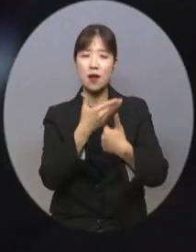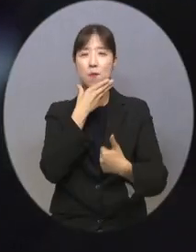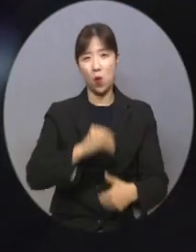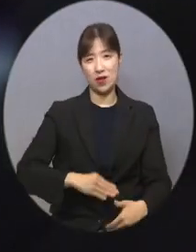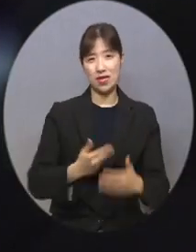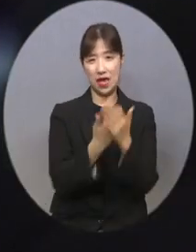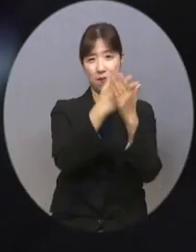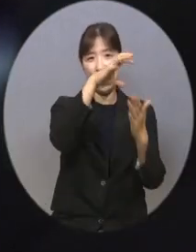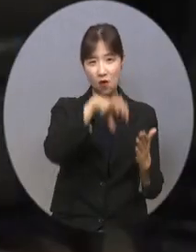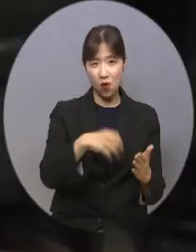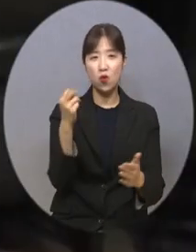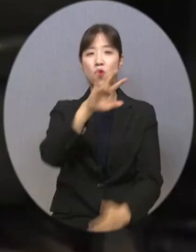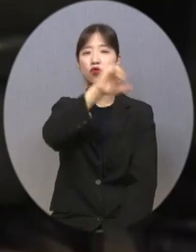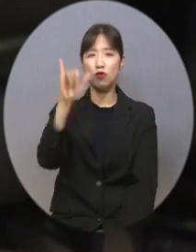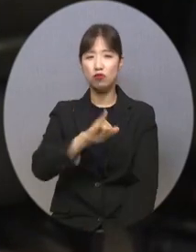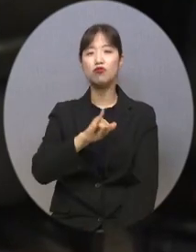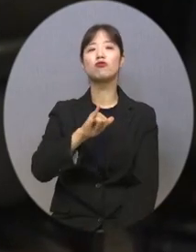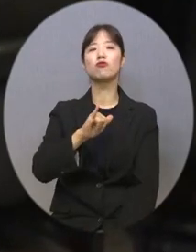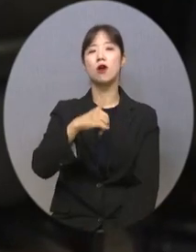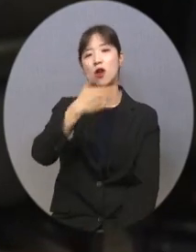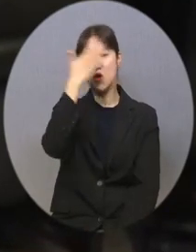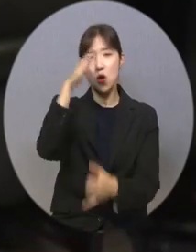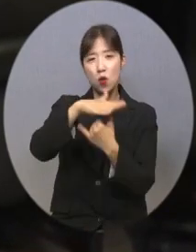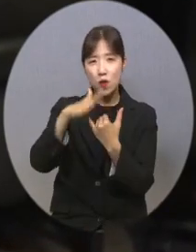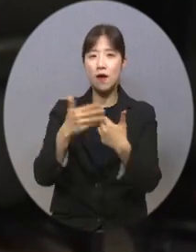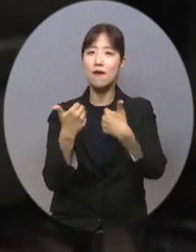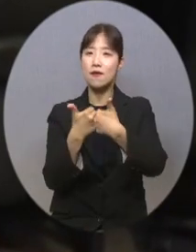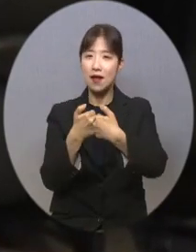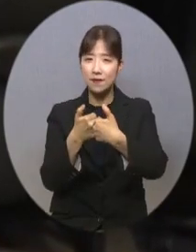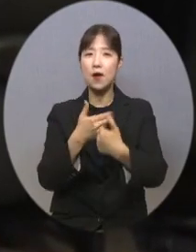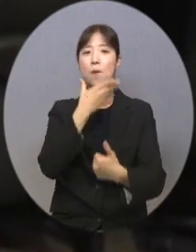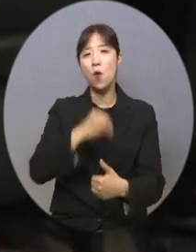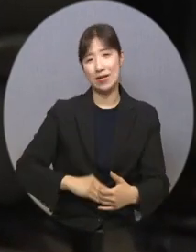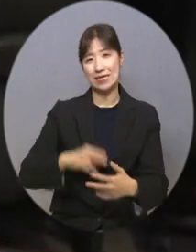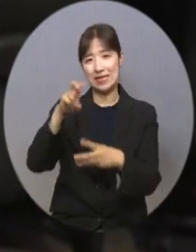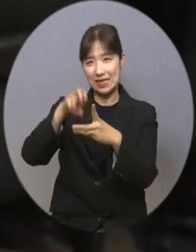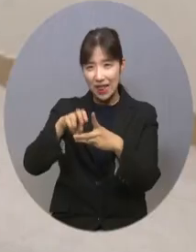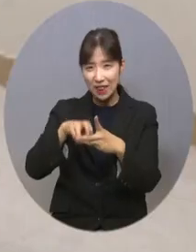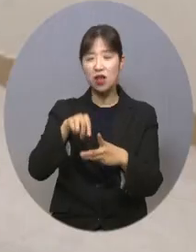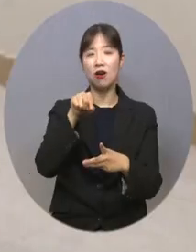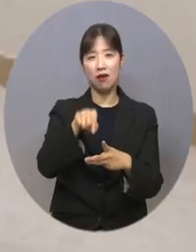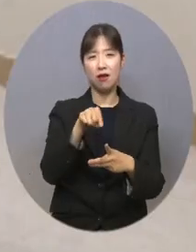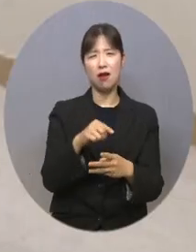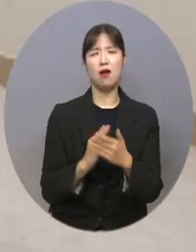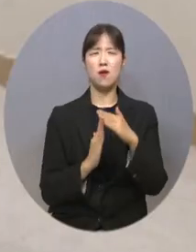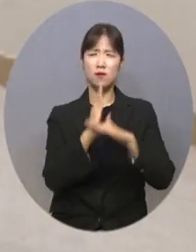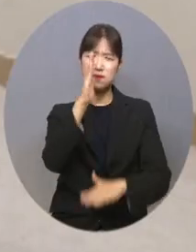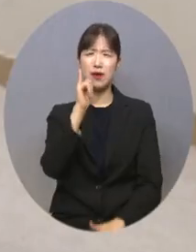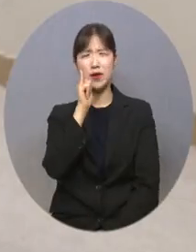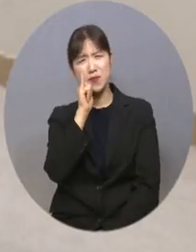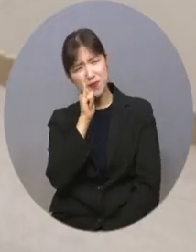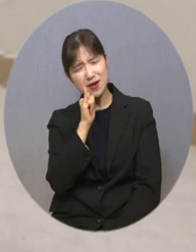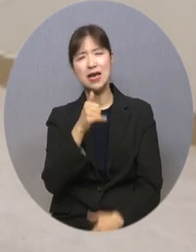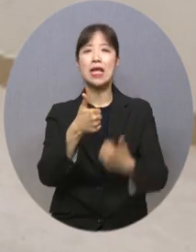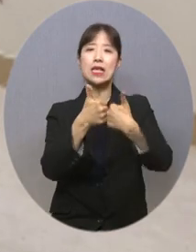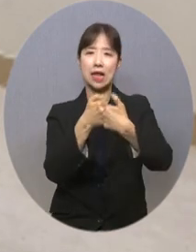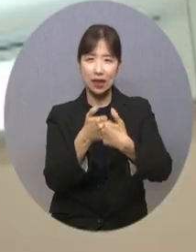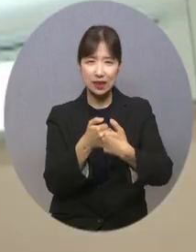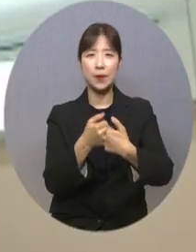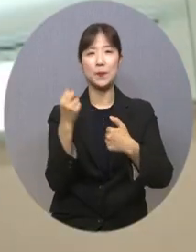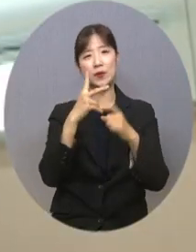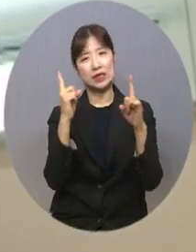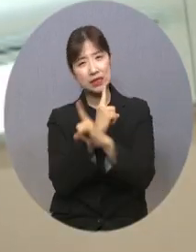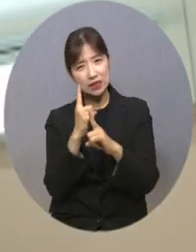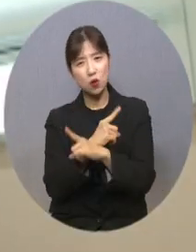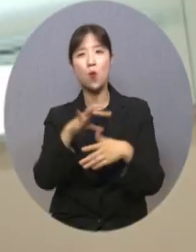한국청소년상담복지개발원과 전국의 청소년상담복지센터를 통해 과의존 위험군의 상담, 병원치료, 기숙치유 등의